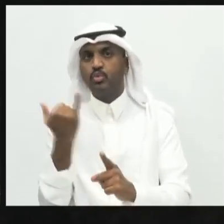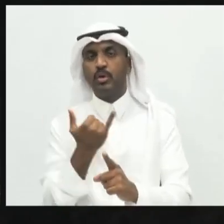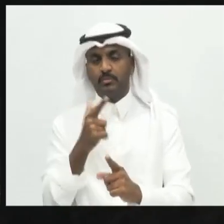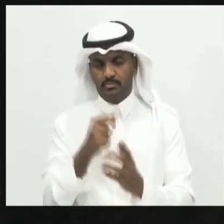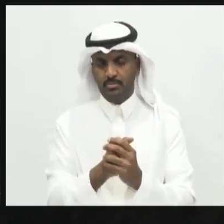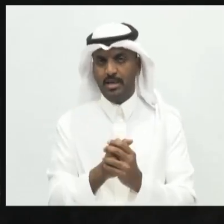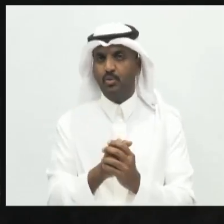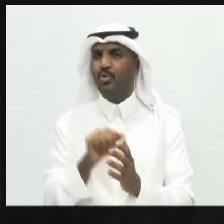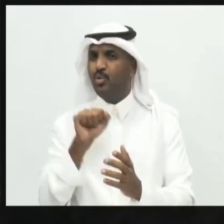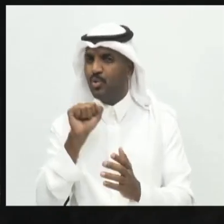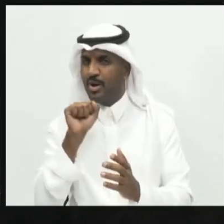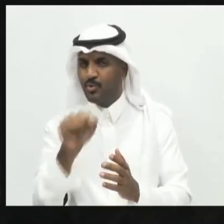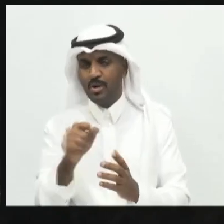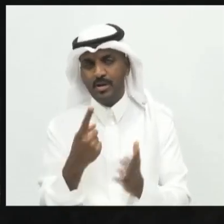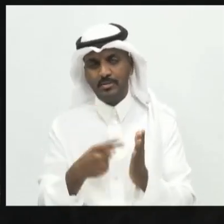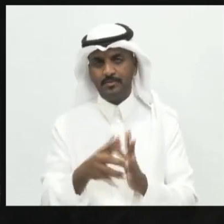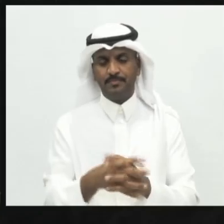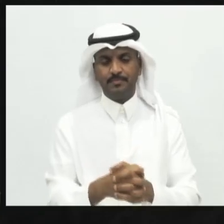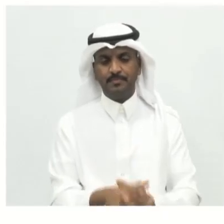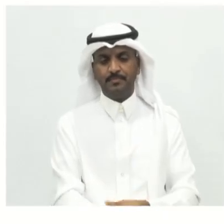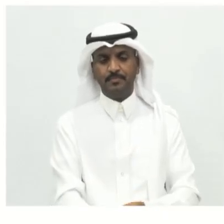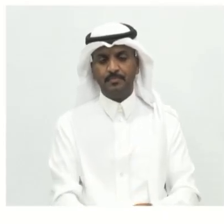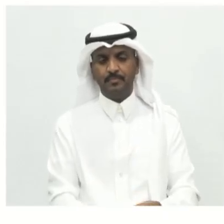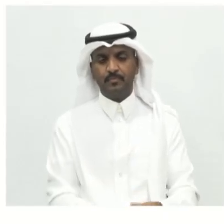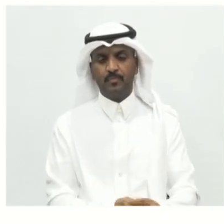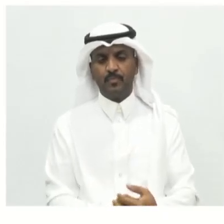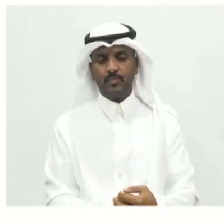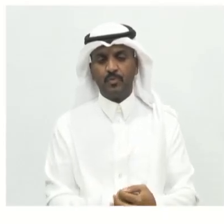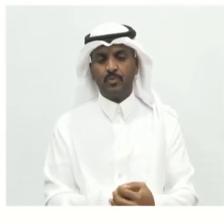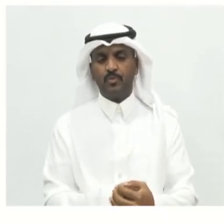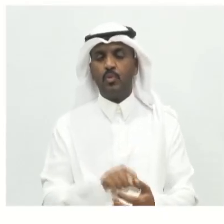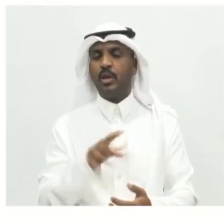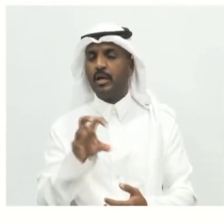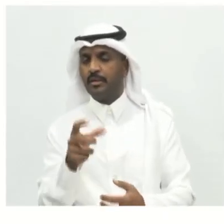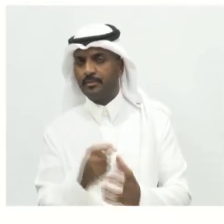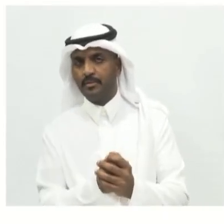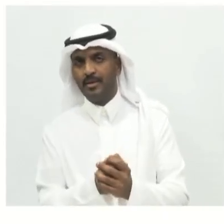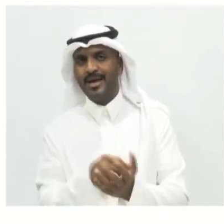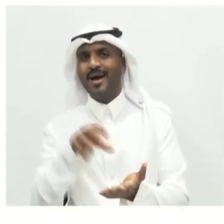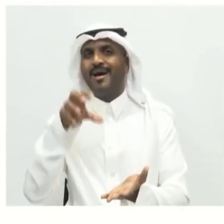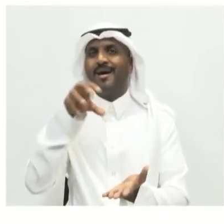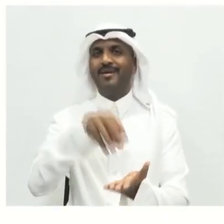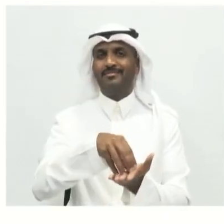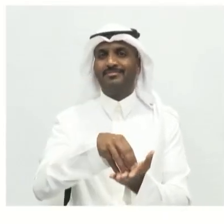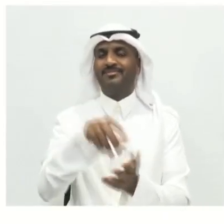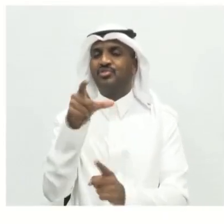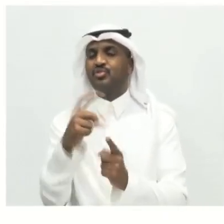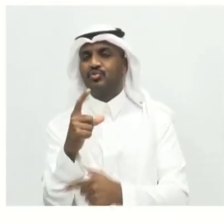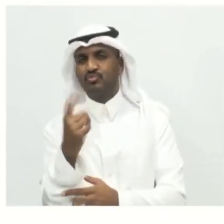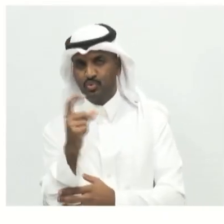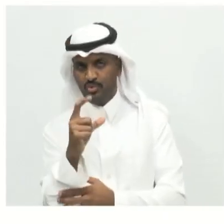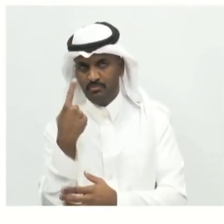اليس كذلك جميل دعونا نكمل ولكن قد يقع المسلم في